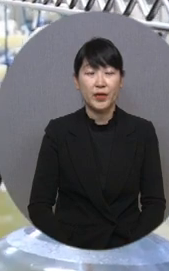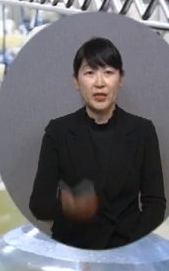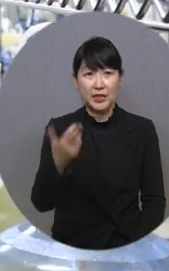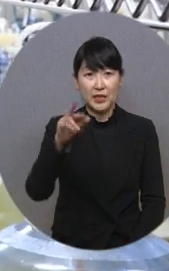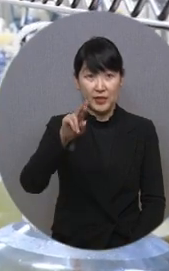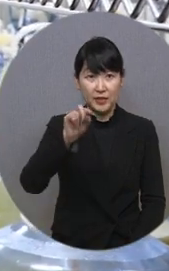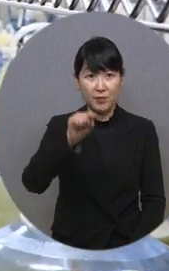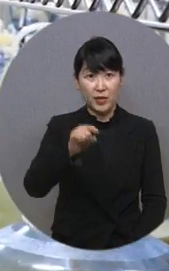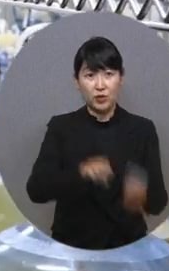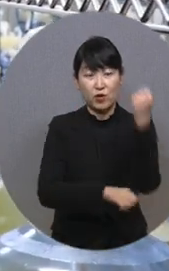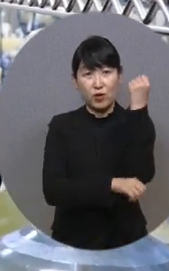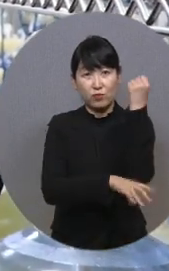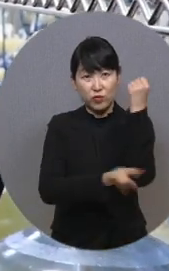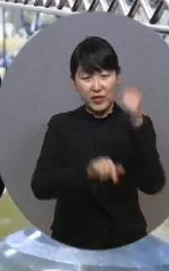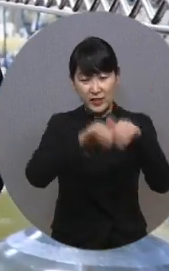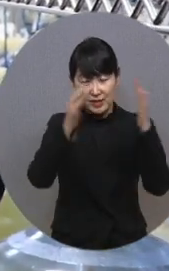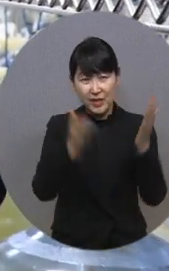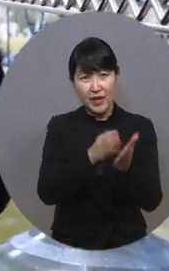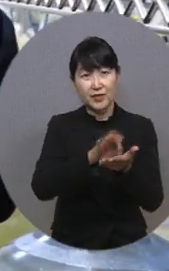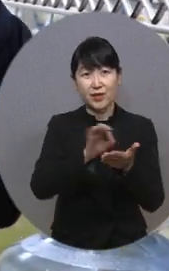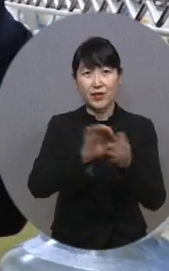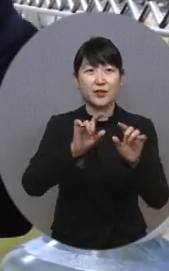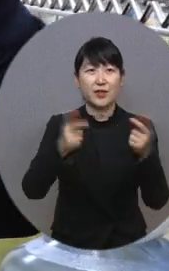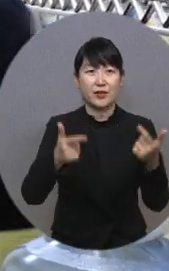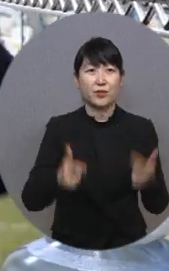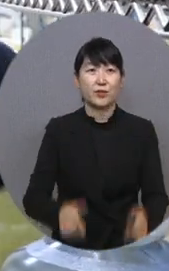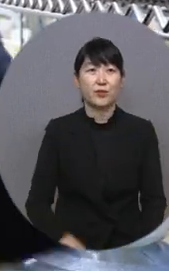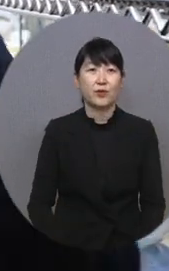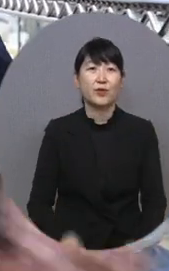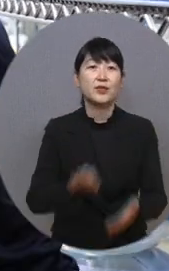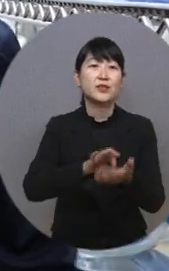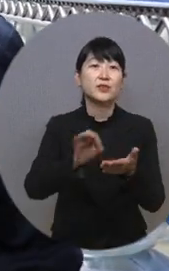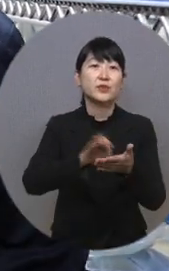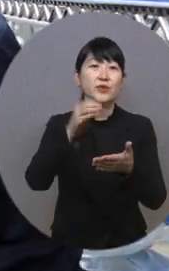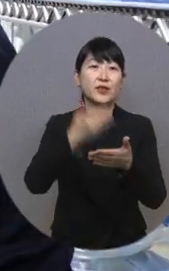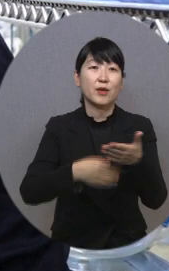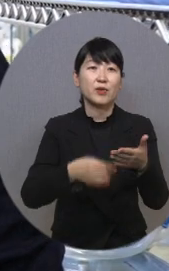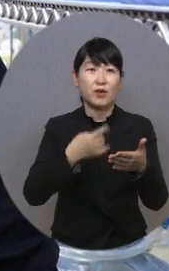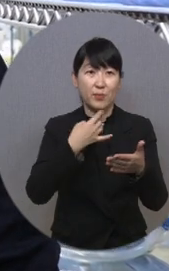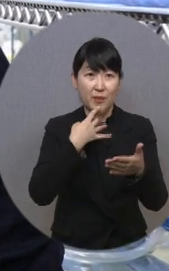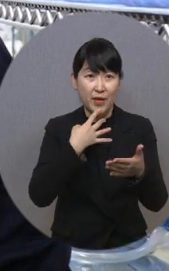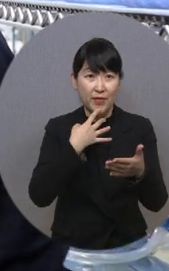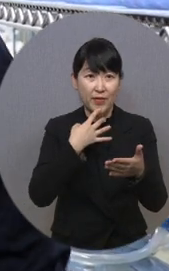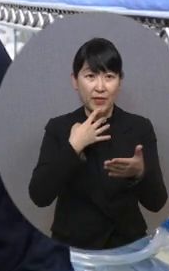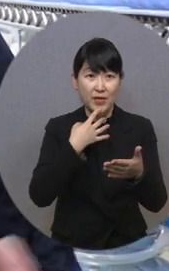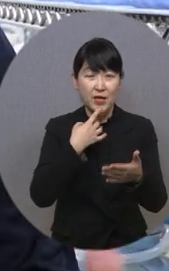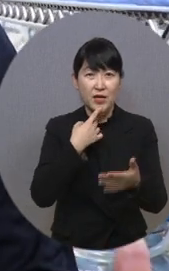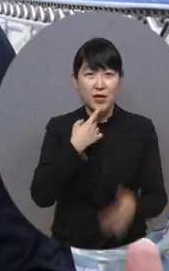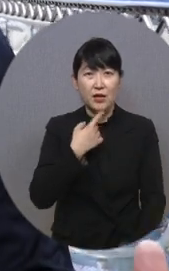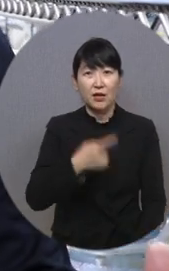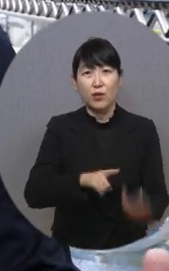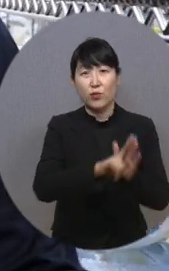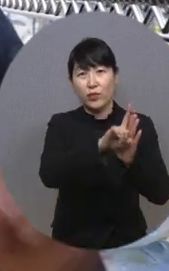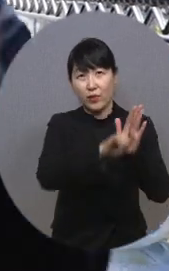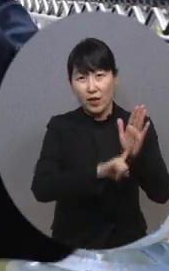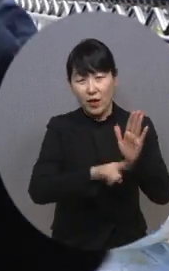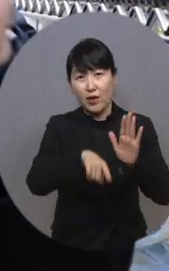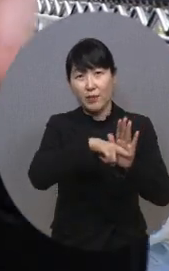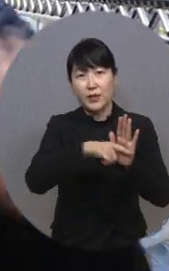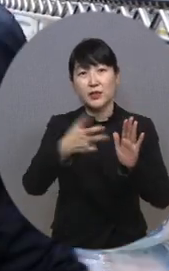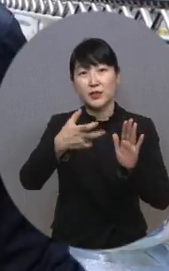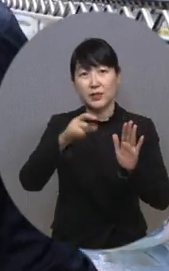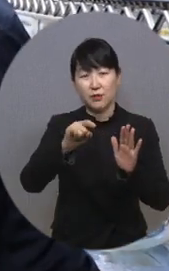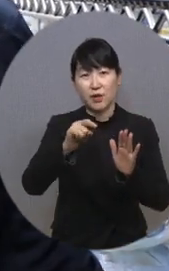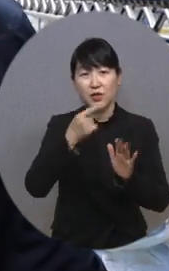그걸 뿌리를 다 쓴 게 아니고 네. 쓰고 남은 나머지를 지금 70도, 영하 70도에서 얼려놨거든요. 아. 혹시 여기서 잘못되면 거기서